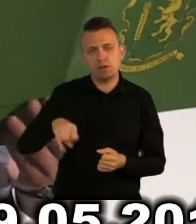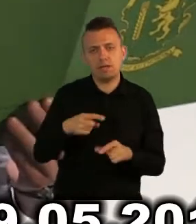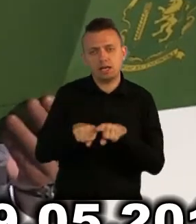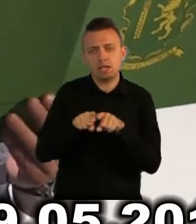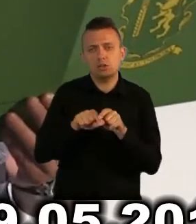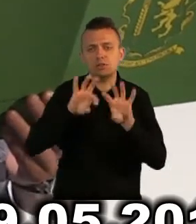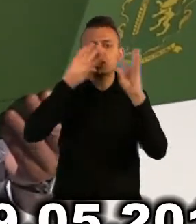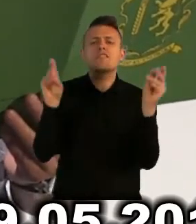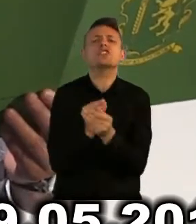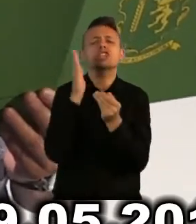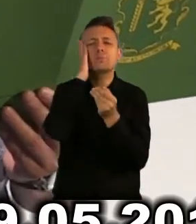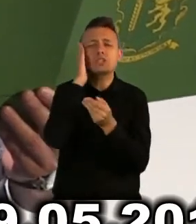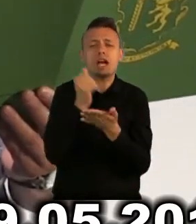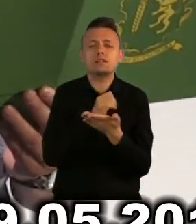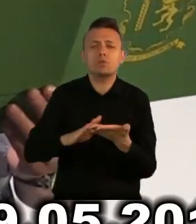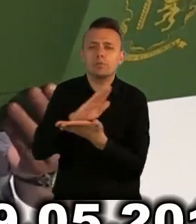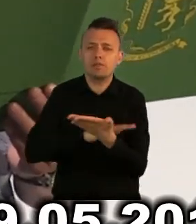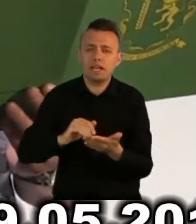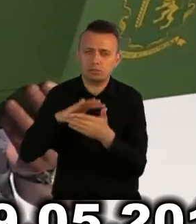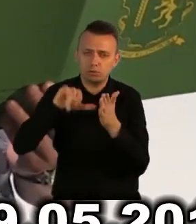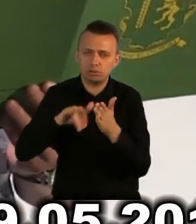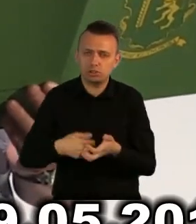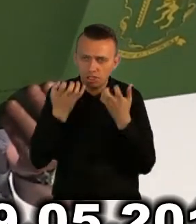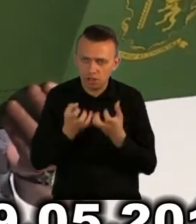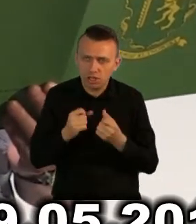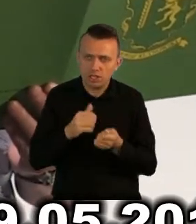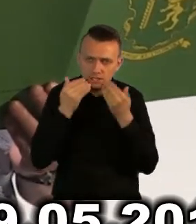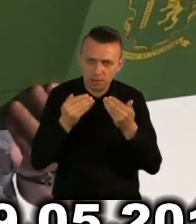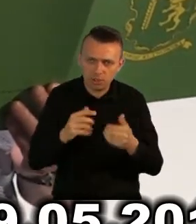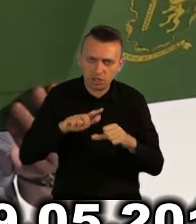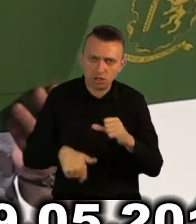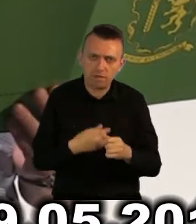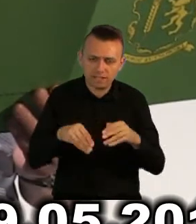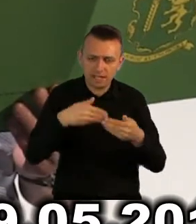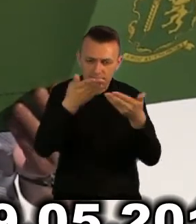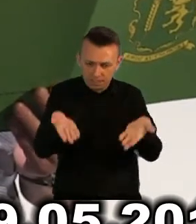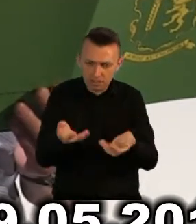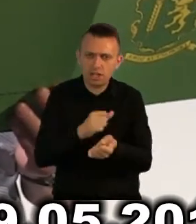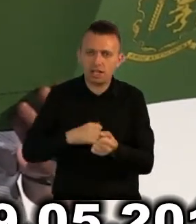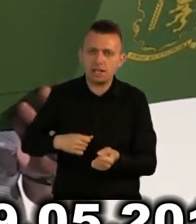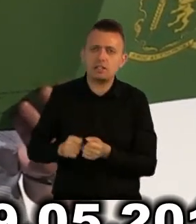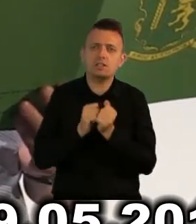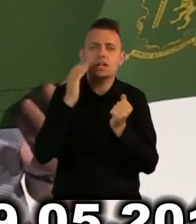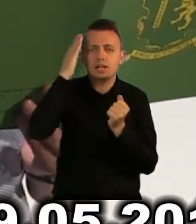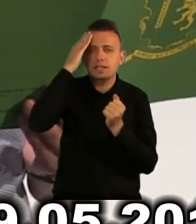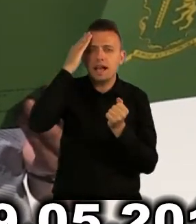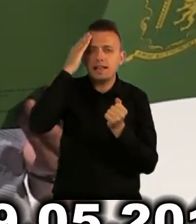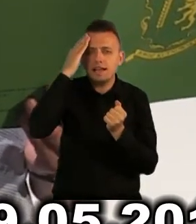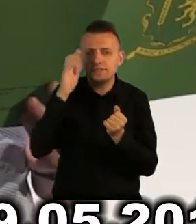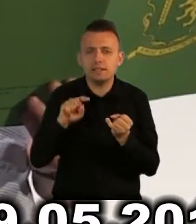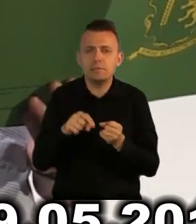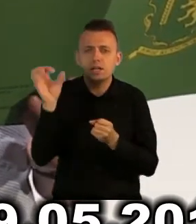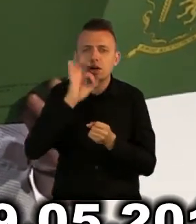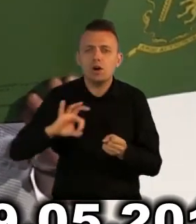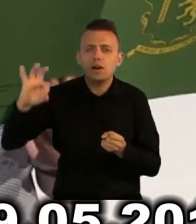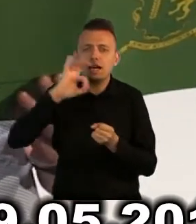kutnowskiego podziękować za dzielenie się swoim talentem, za wspaniałe występy będące źródłem wielu wzruszeń i okazją do kształtowania